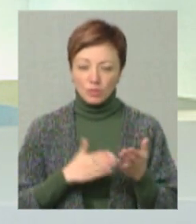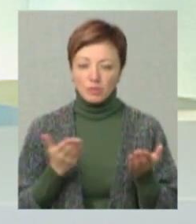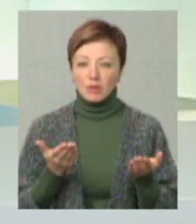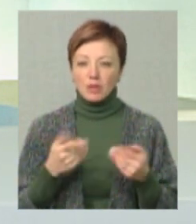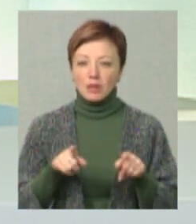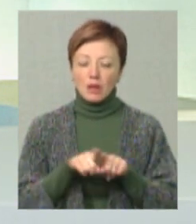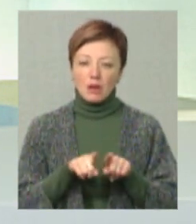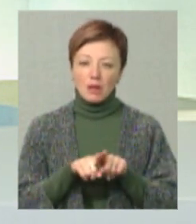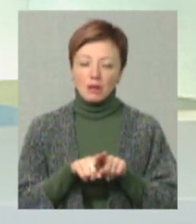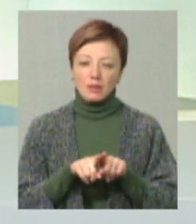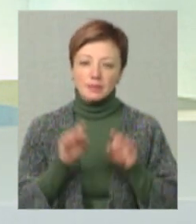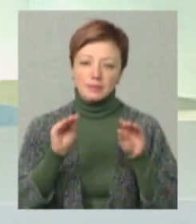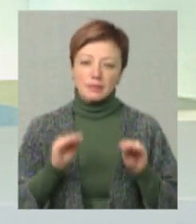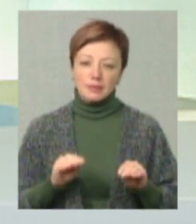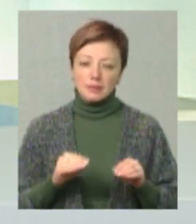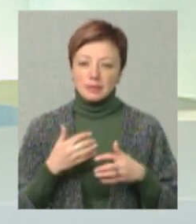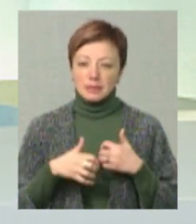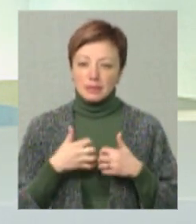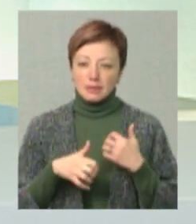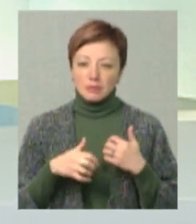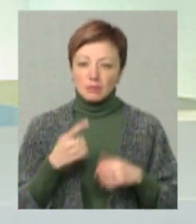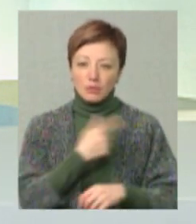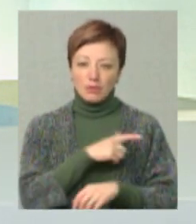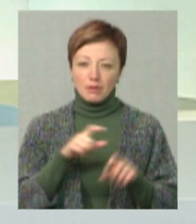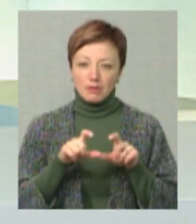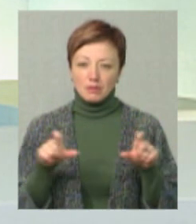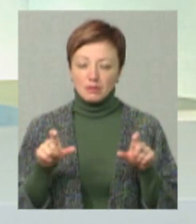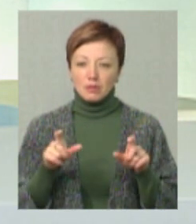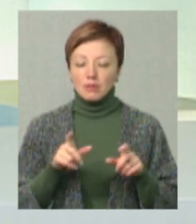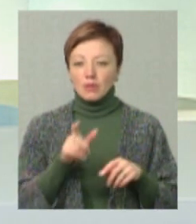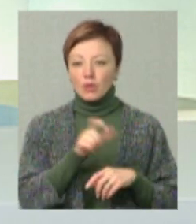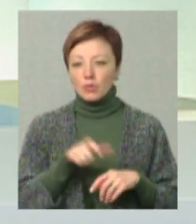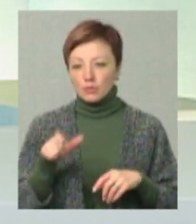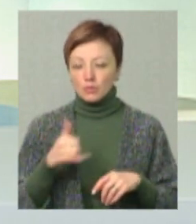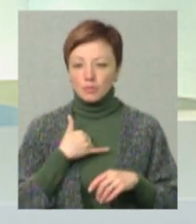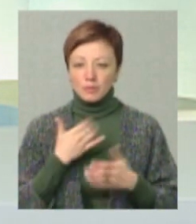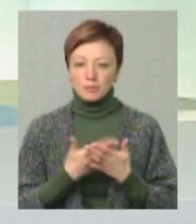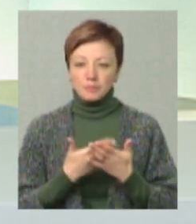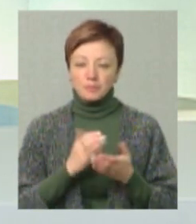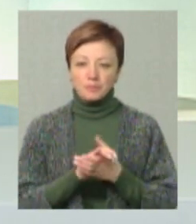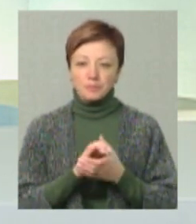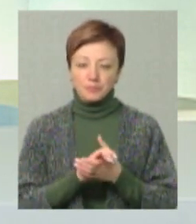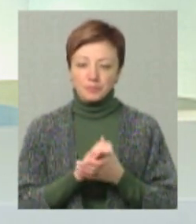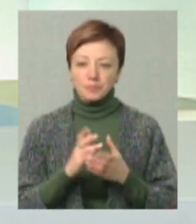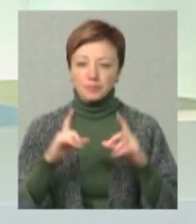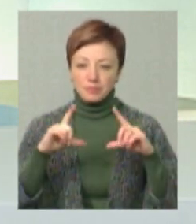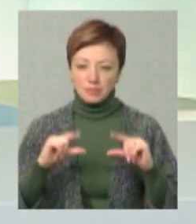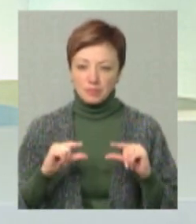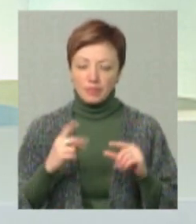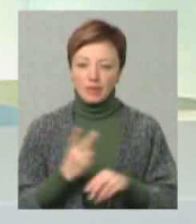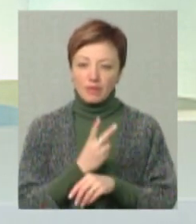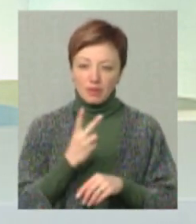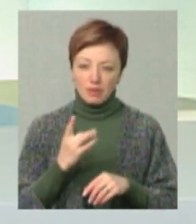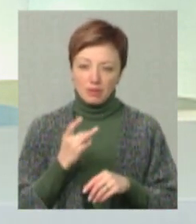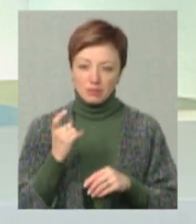зовсім коректно, така собі статистика середня в полікарні. Та? Тому що є люди, у мене є знайомі, які знизили